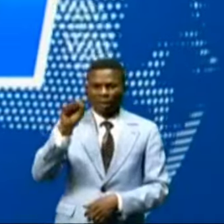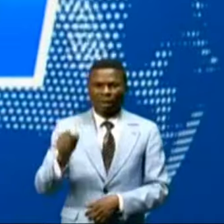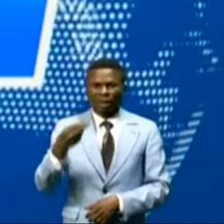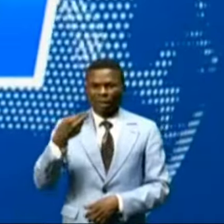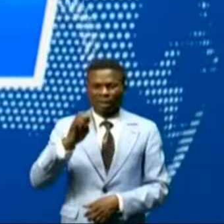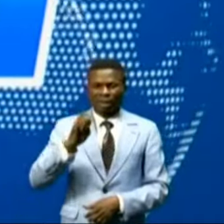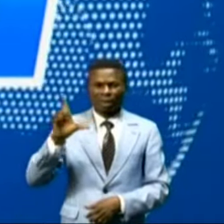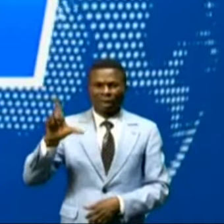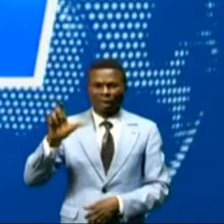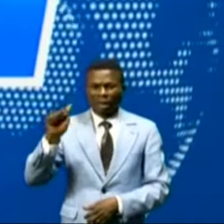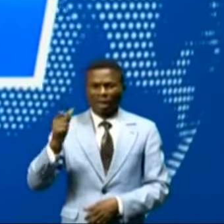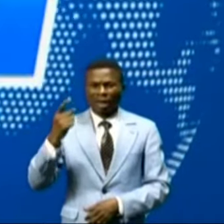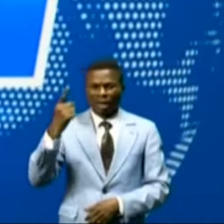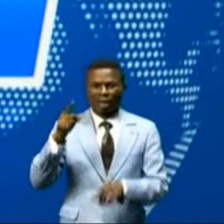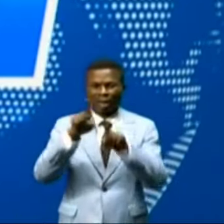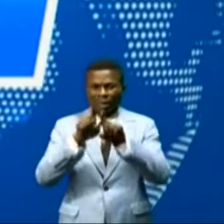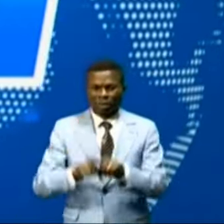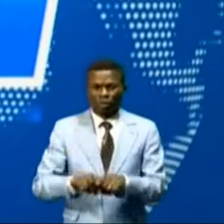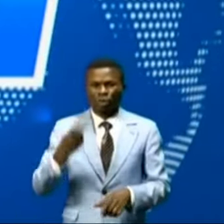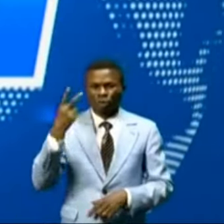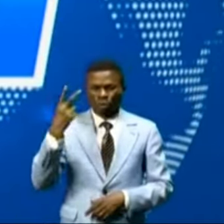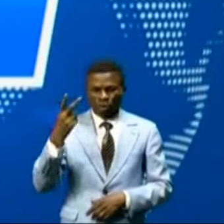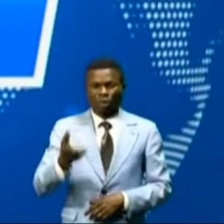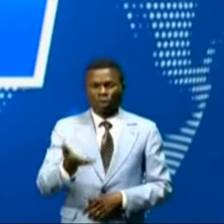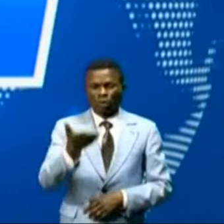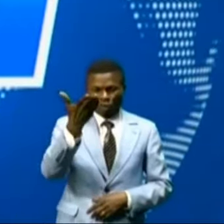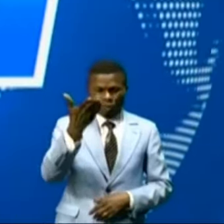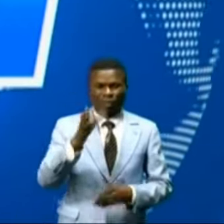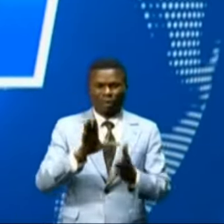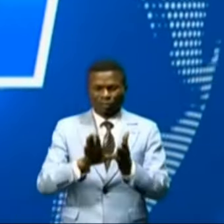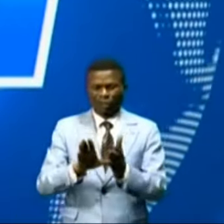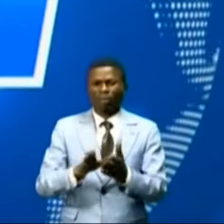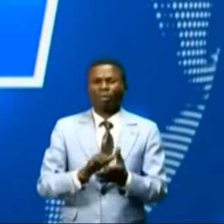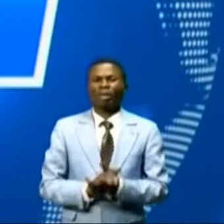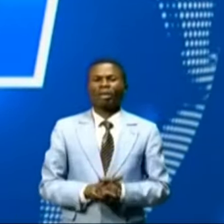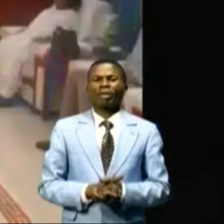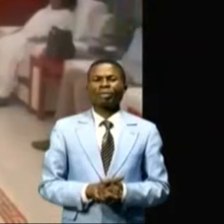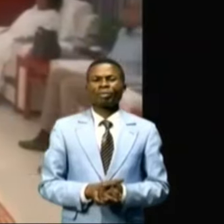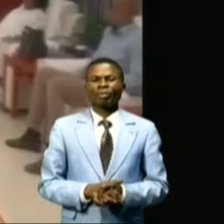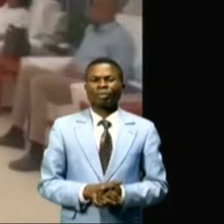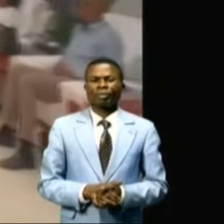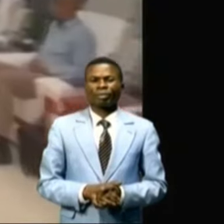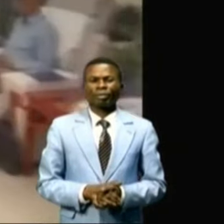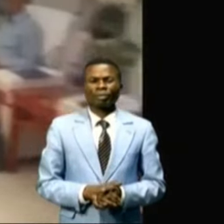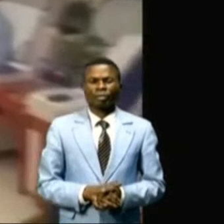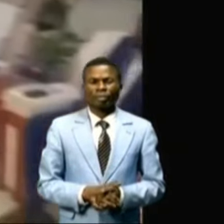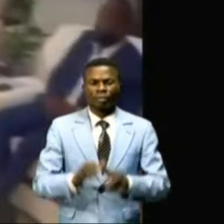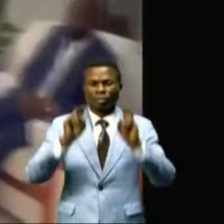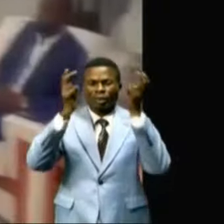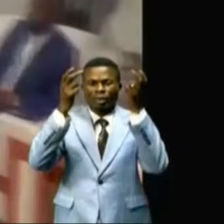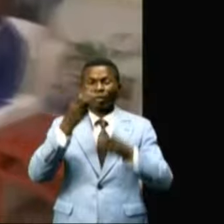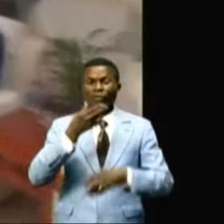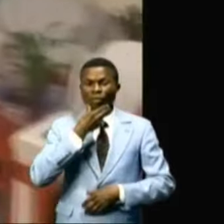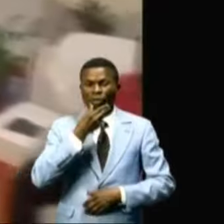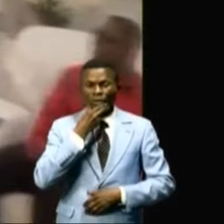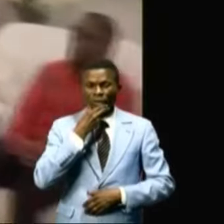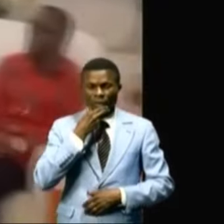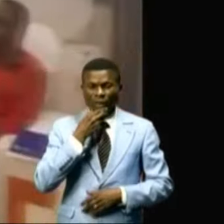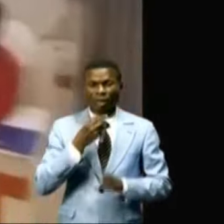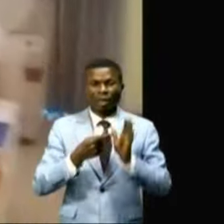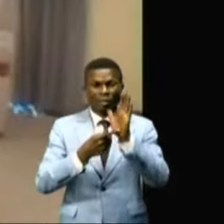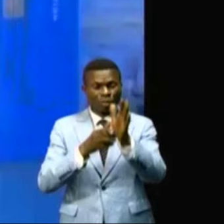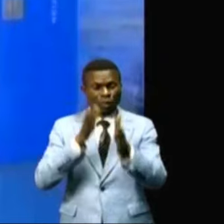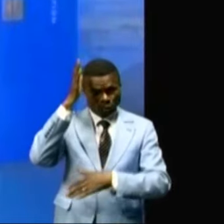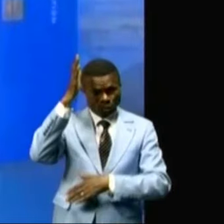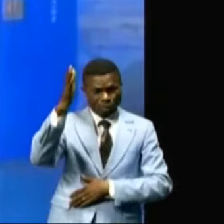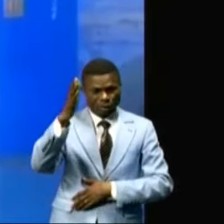reportage signé Renette Koulunga sur les images de Frida Mujila. La ville de Mujimaï présentera une